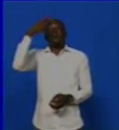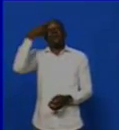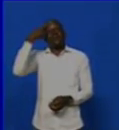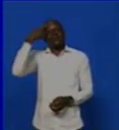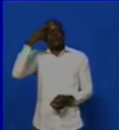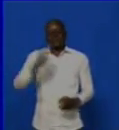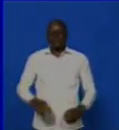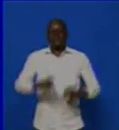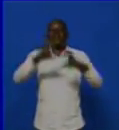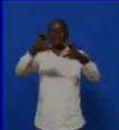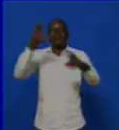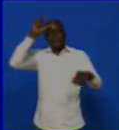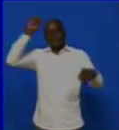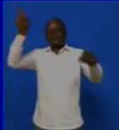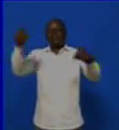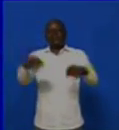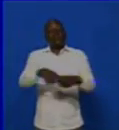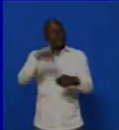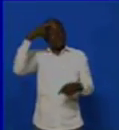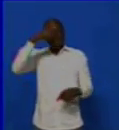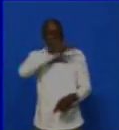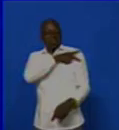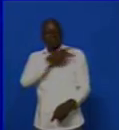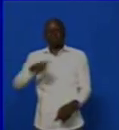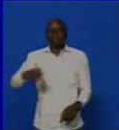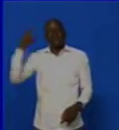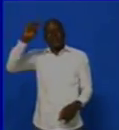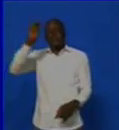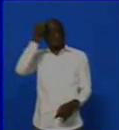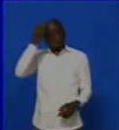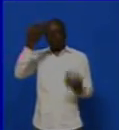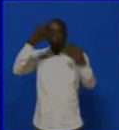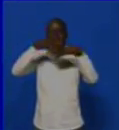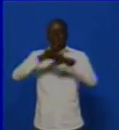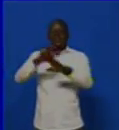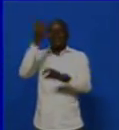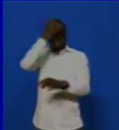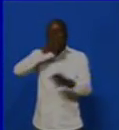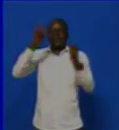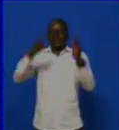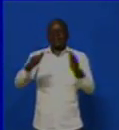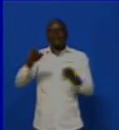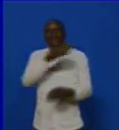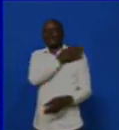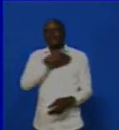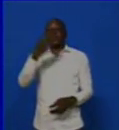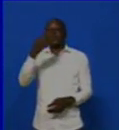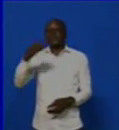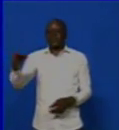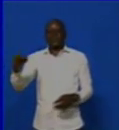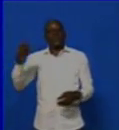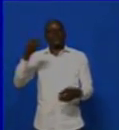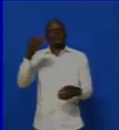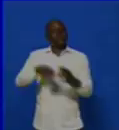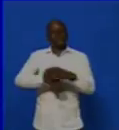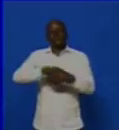de la localité, Paul Robert Tiendrebego, ministre de l'intégration africaine et des Burkinabés de l'extérieur.